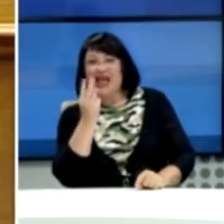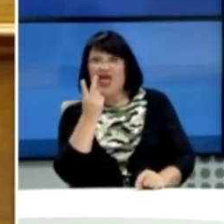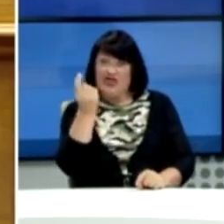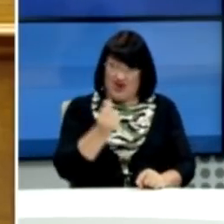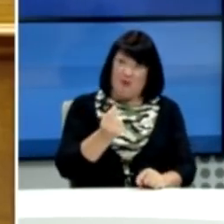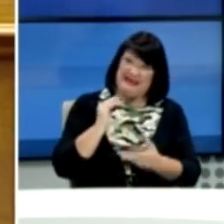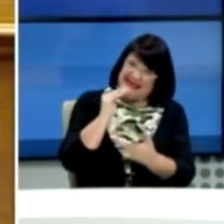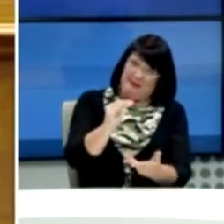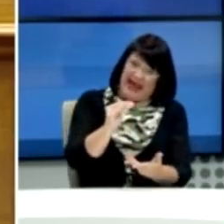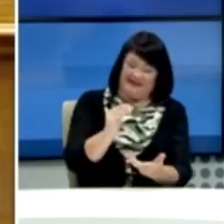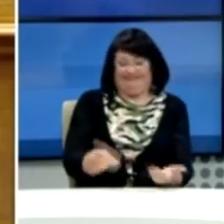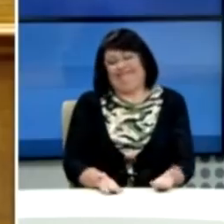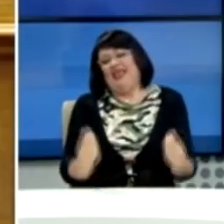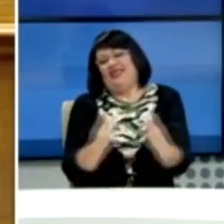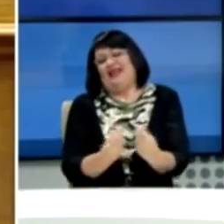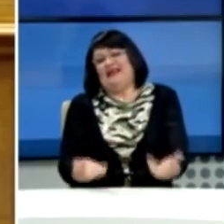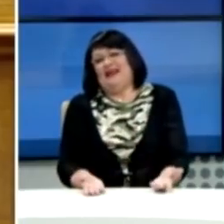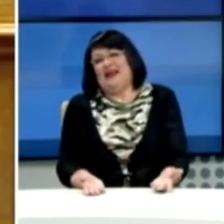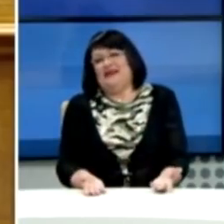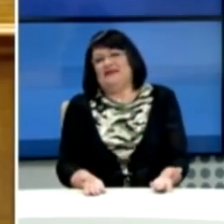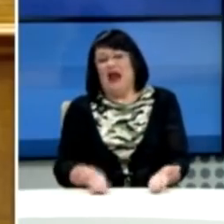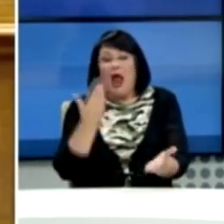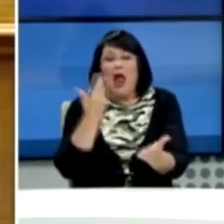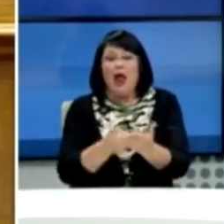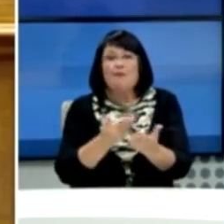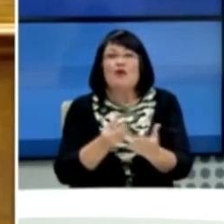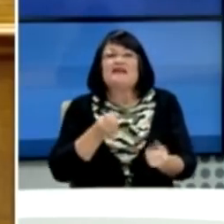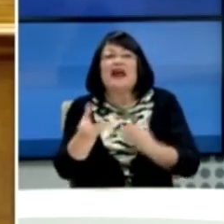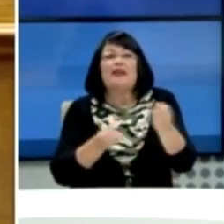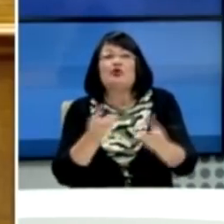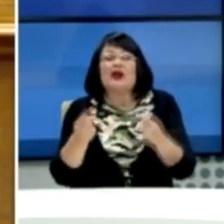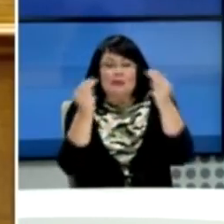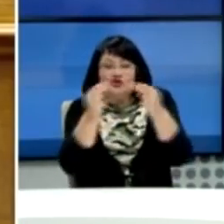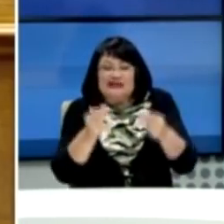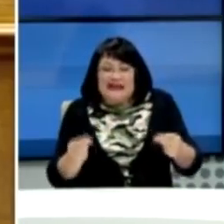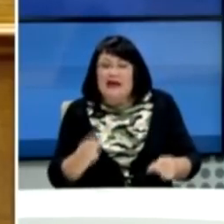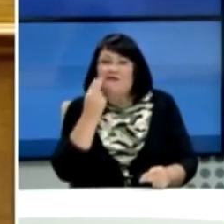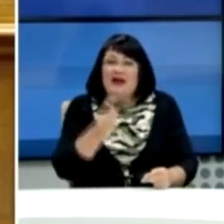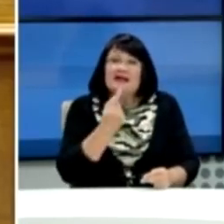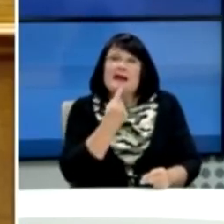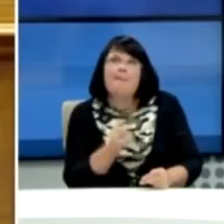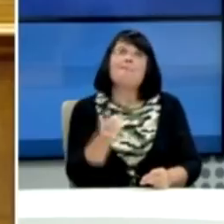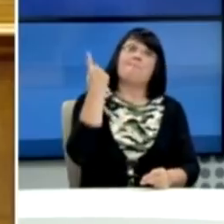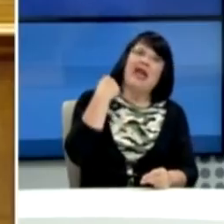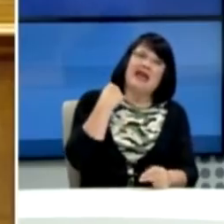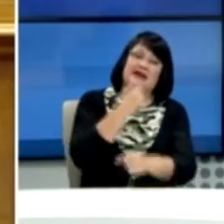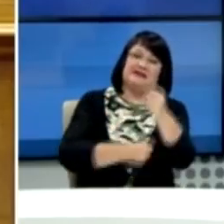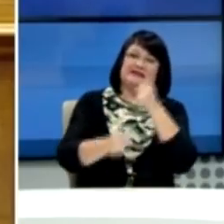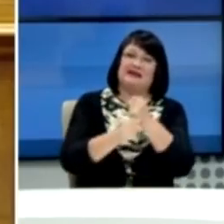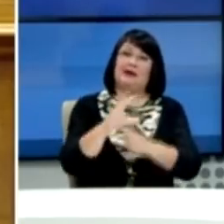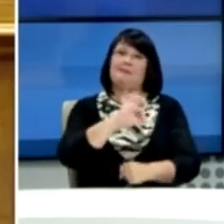2,5. Τα στοιχεία όμως είναι αμήλικτα. Όπως προκύπτει, την περσινή χρονιά